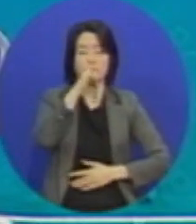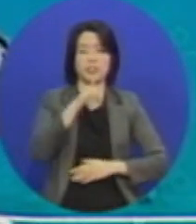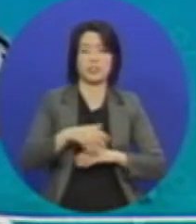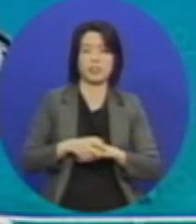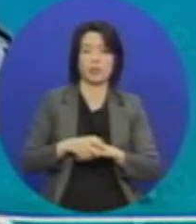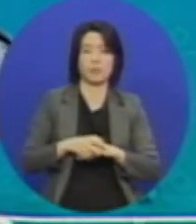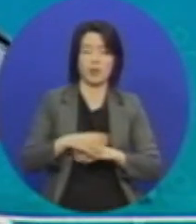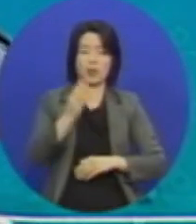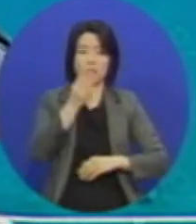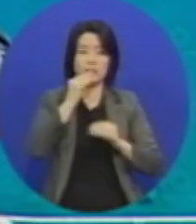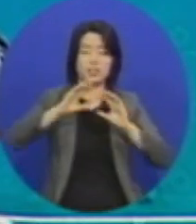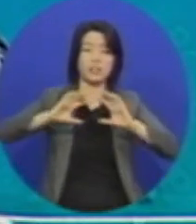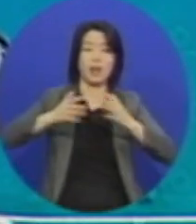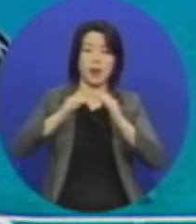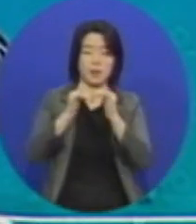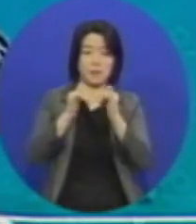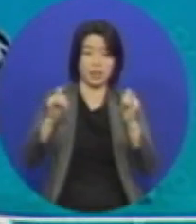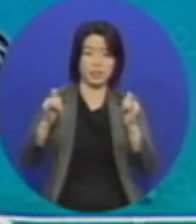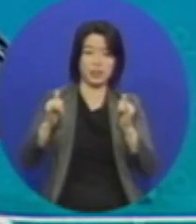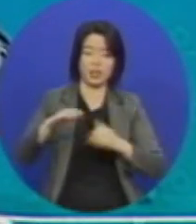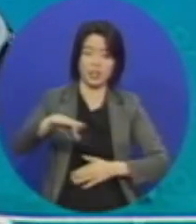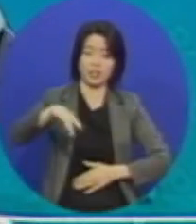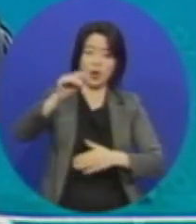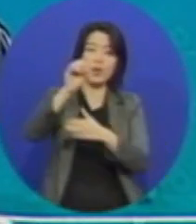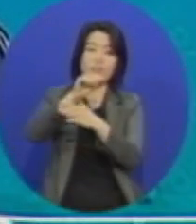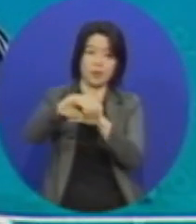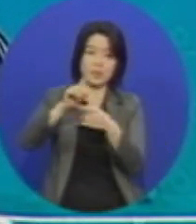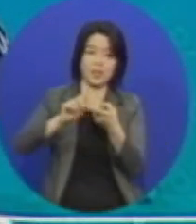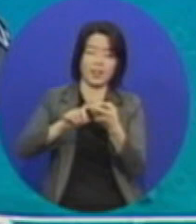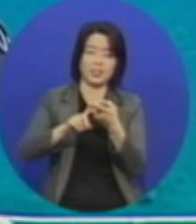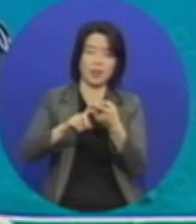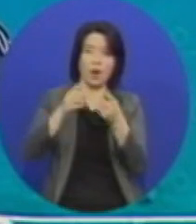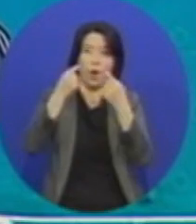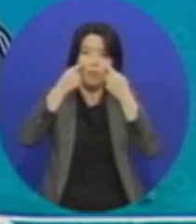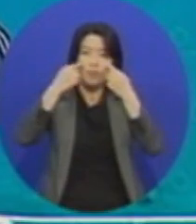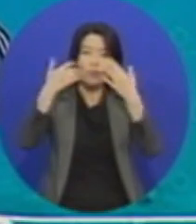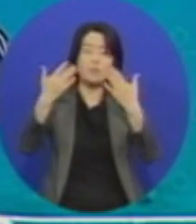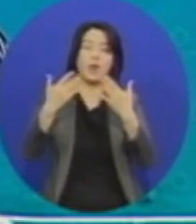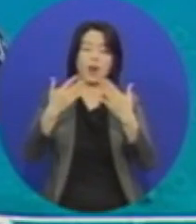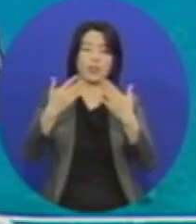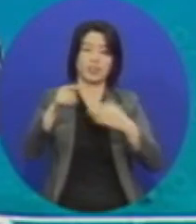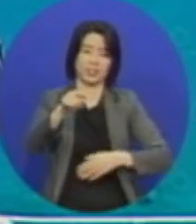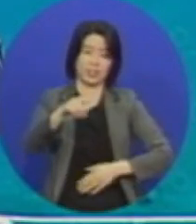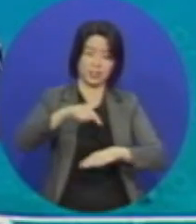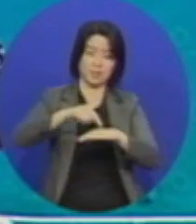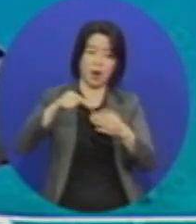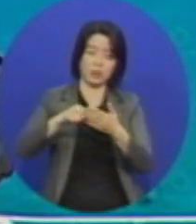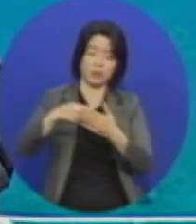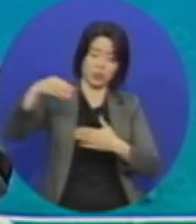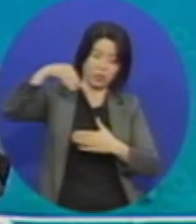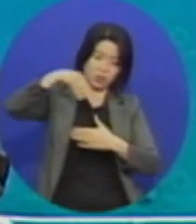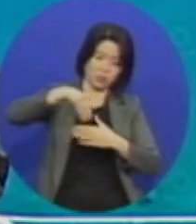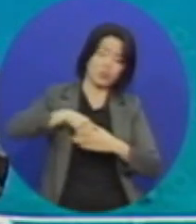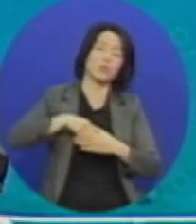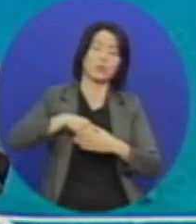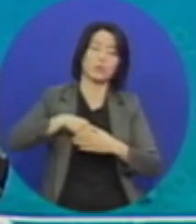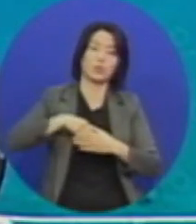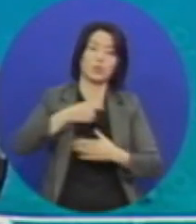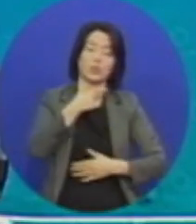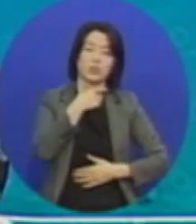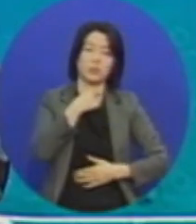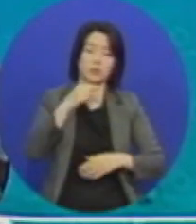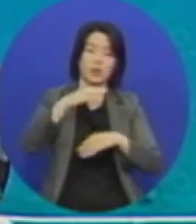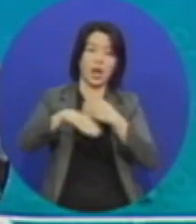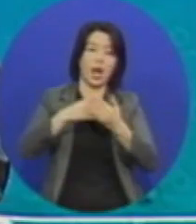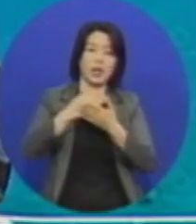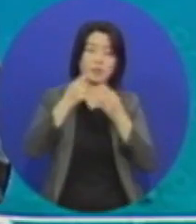그래서 이스라엘 백성에게 첫 열매에 대해서 분명하게 그 마음속에 심어주고 싶은 하나님의 분명한 의도를